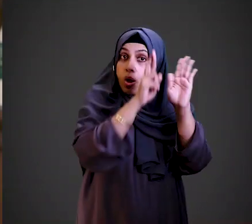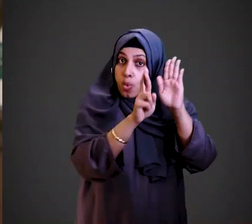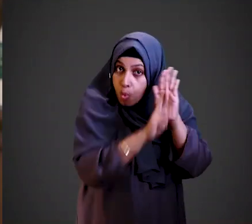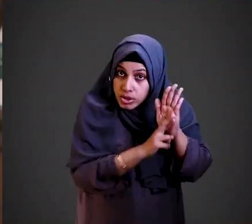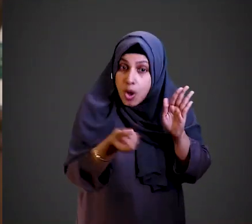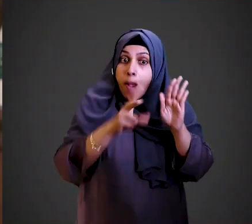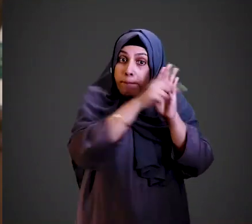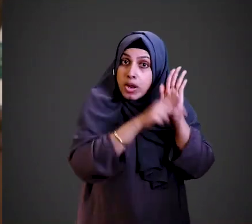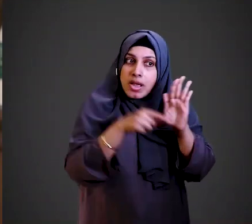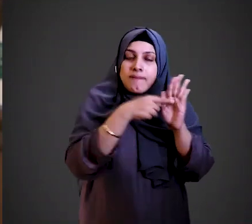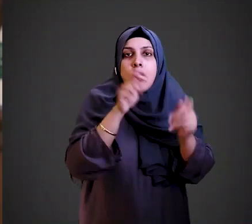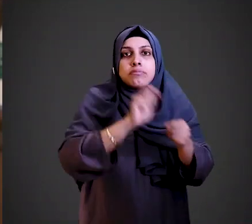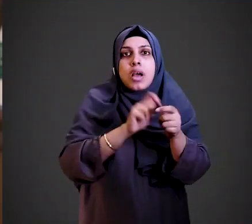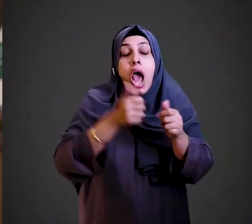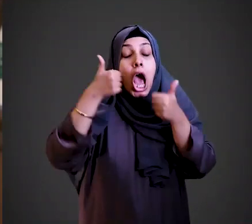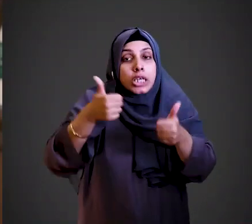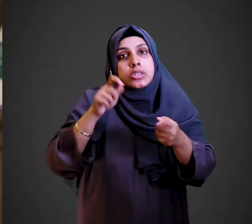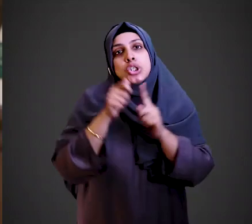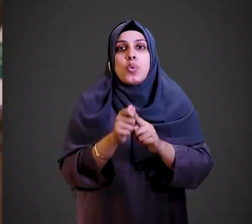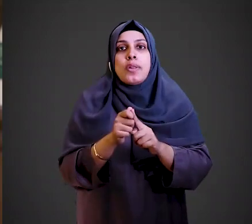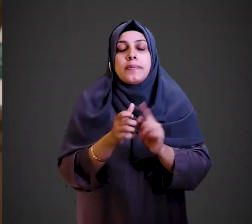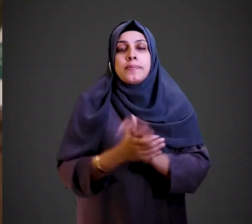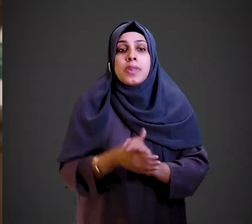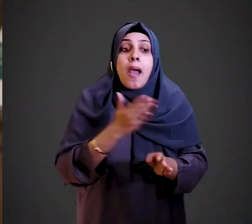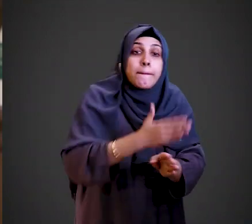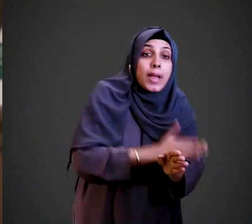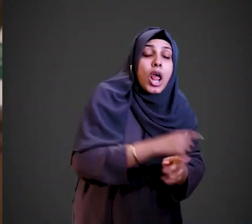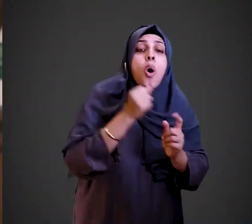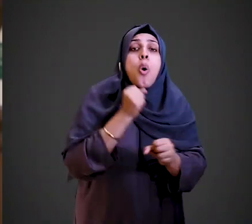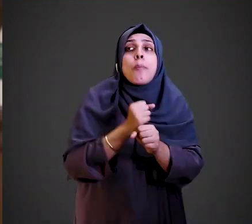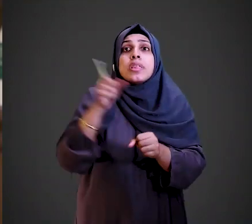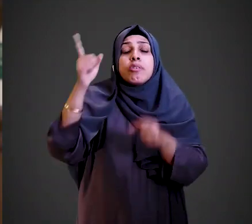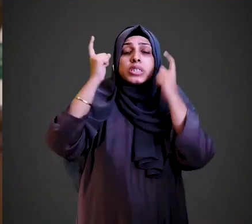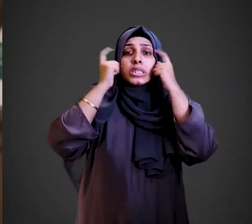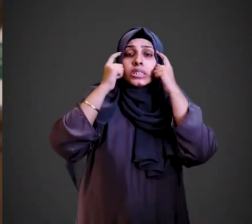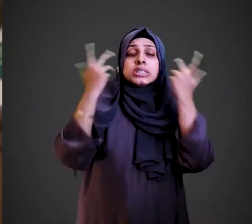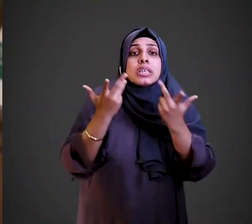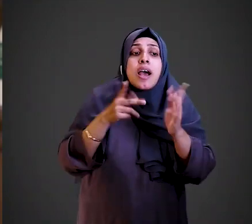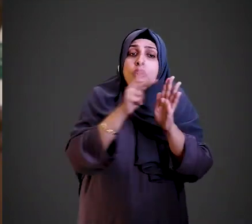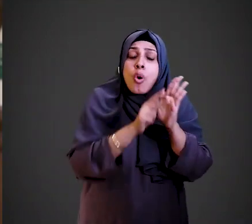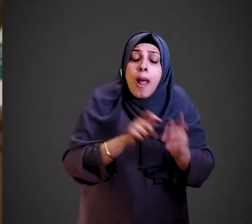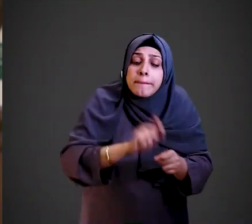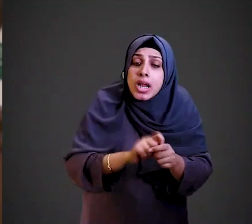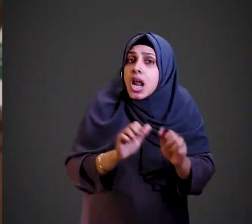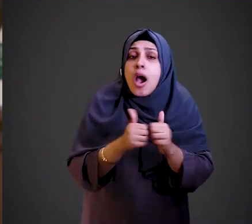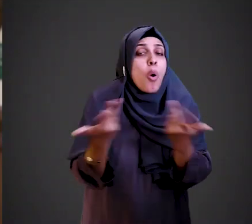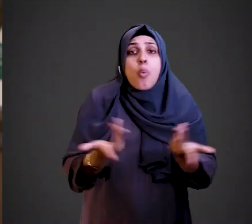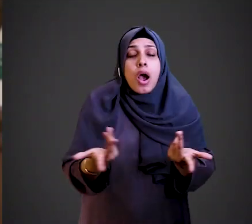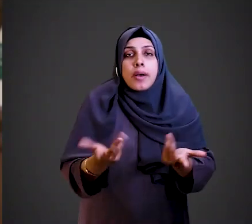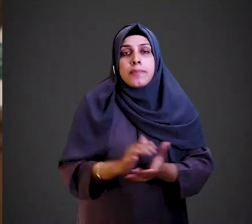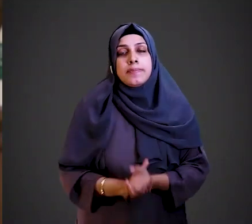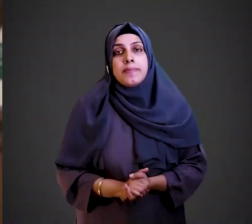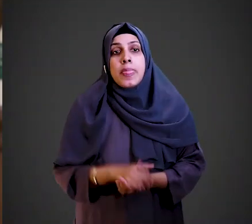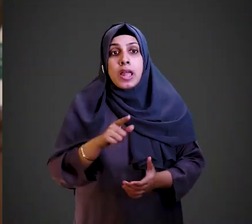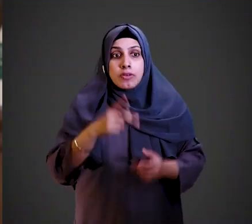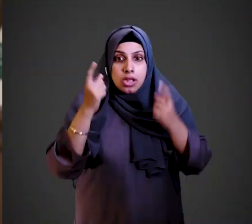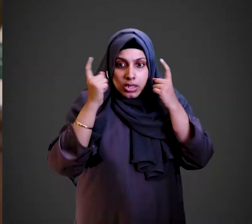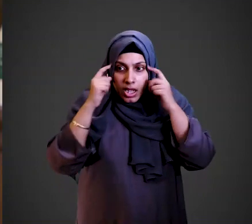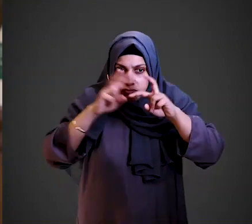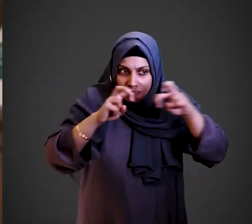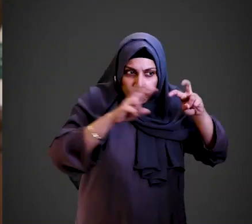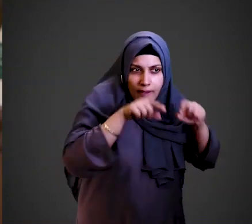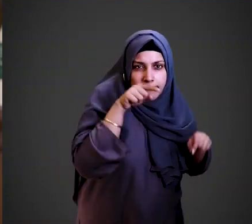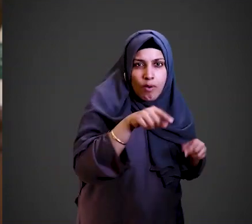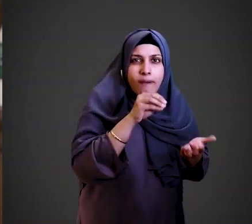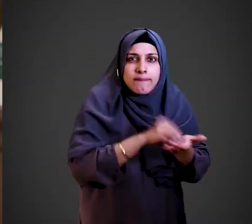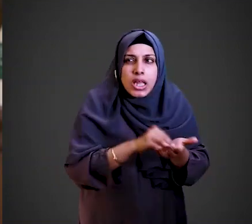کیسے کرنی چاہیے، اس کے پیچھے جو حکومت کا جو کانسیپٹ، جو حکومت جس وجہ سے یہ چیزیں کرنا چاہتی ہیں، حکومت کی جو ترجیح